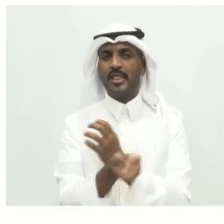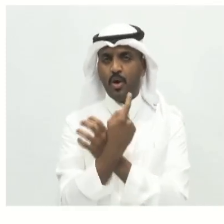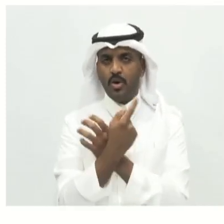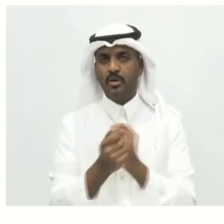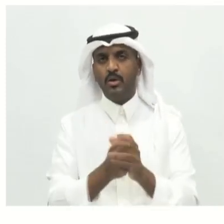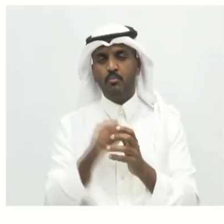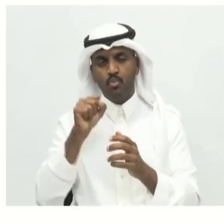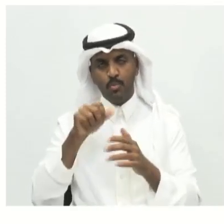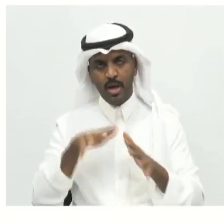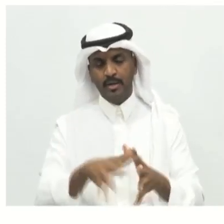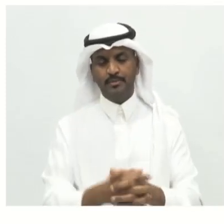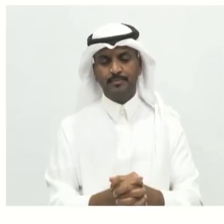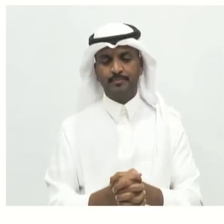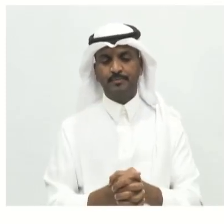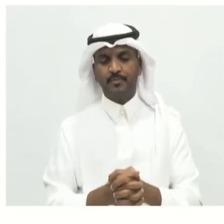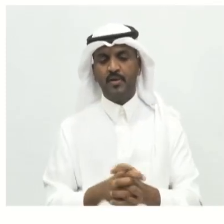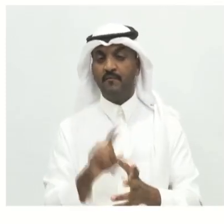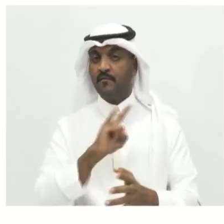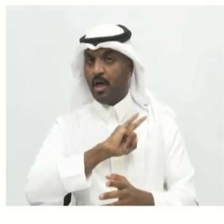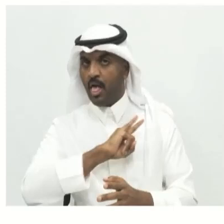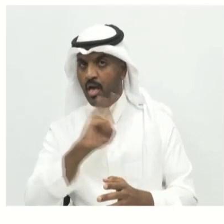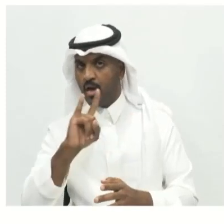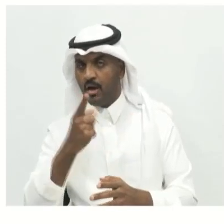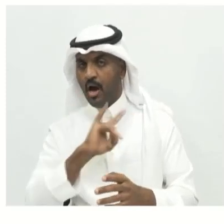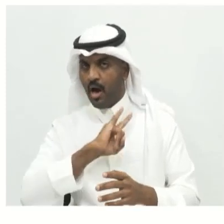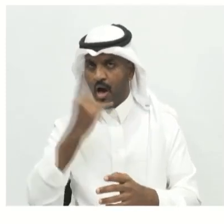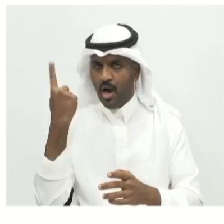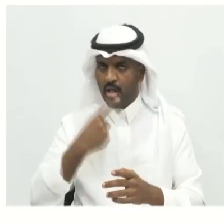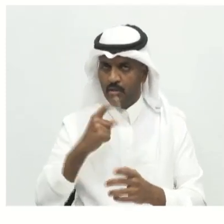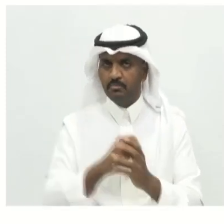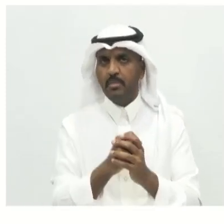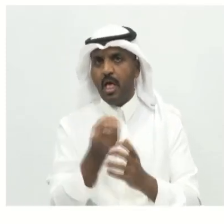الدواء مباحا فلا يجوز التداوي